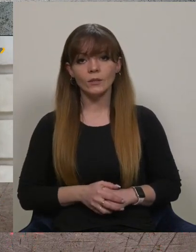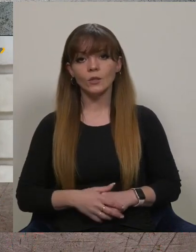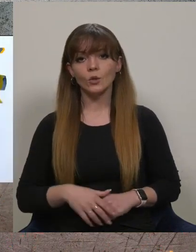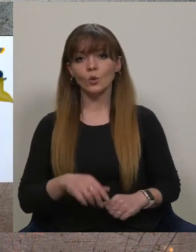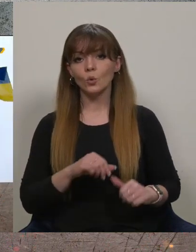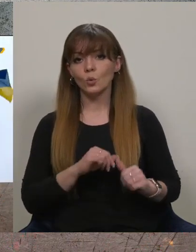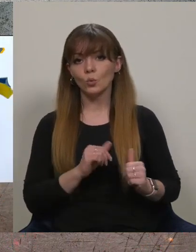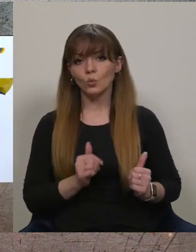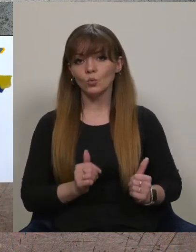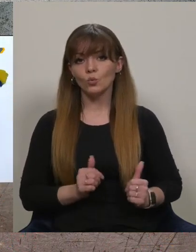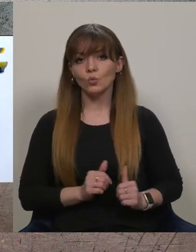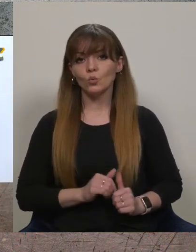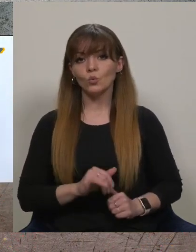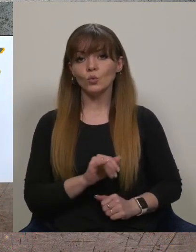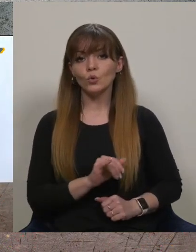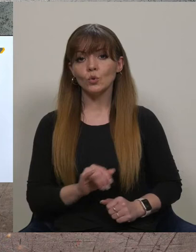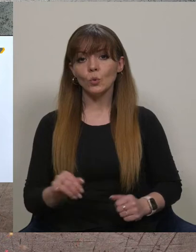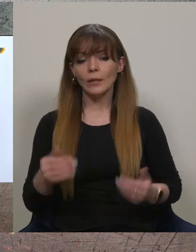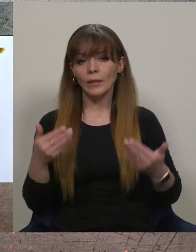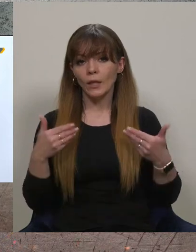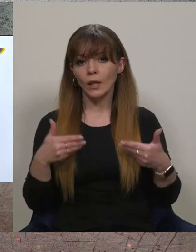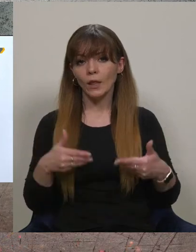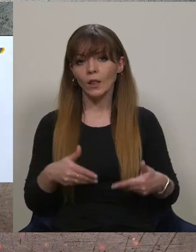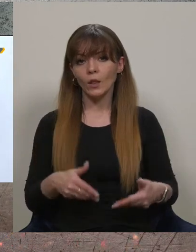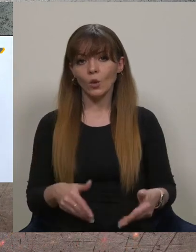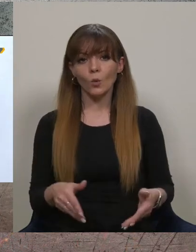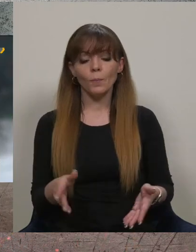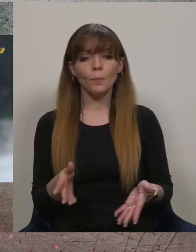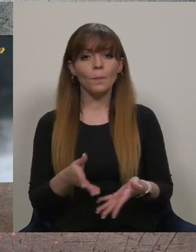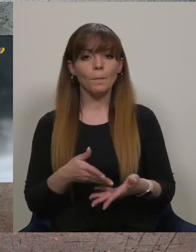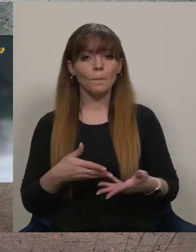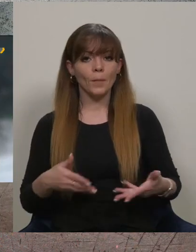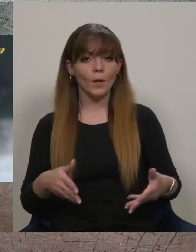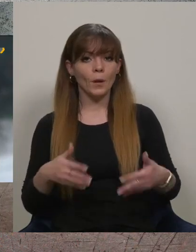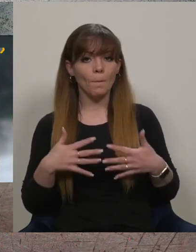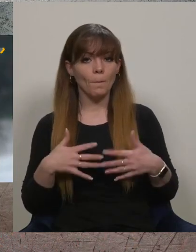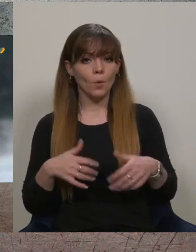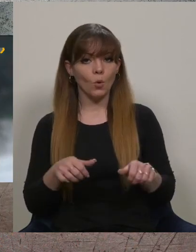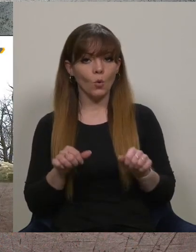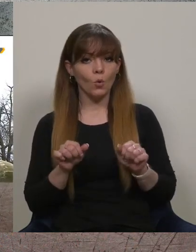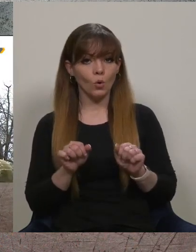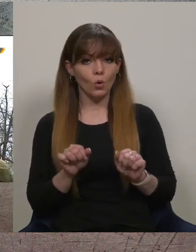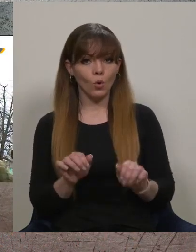сторонці. І душу, і тіло ми